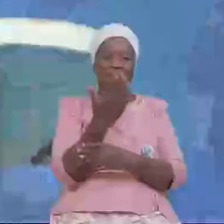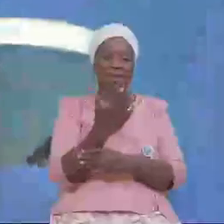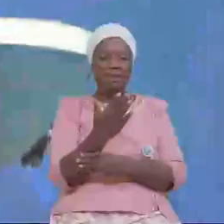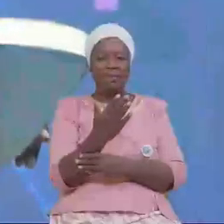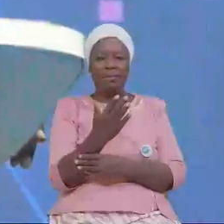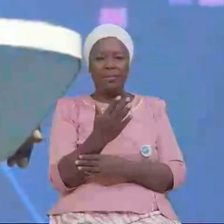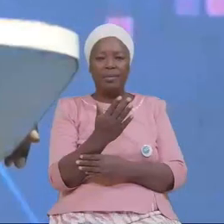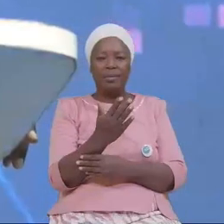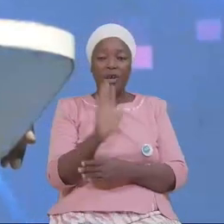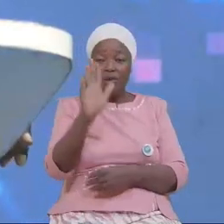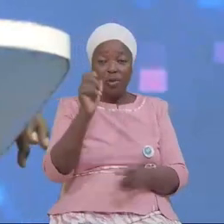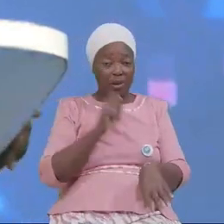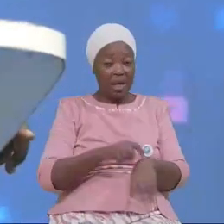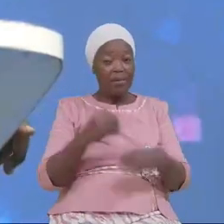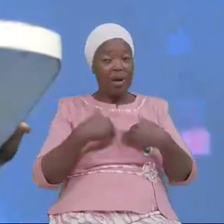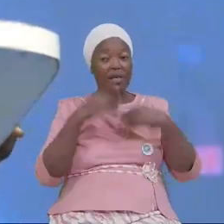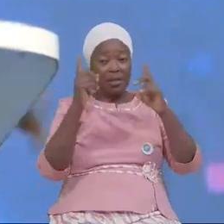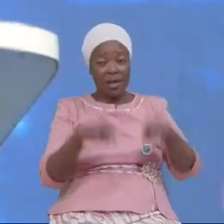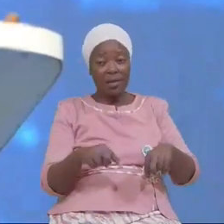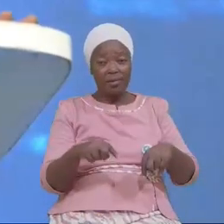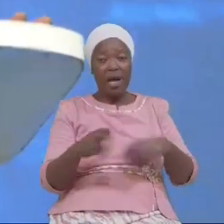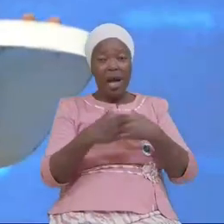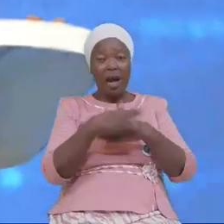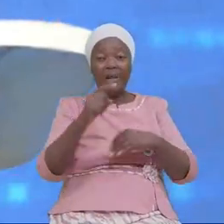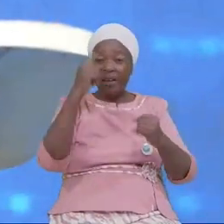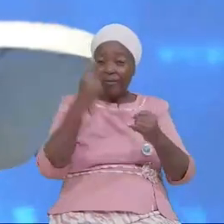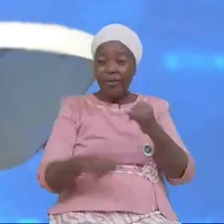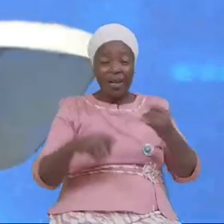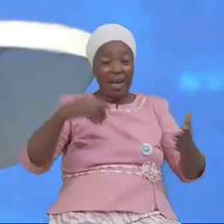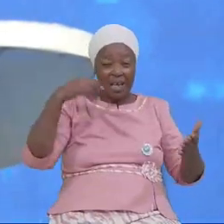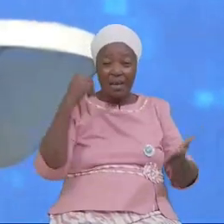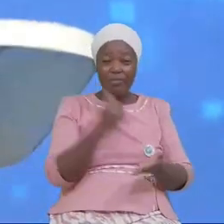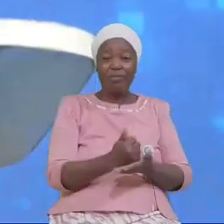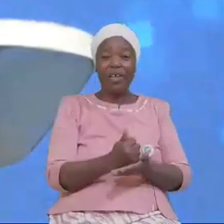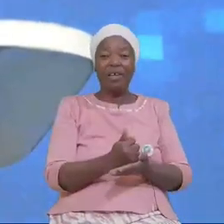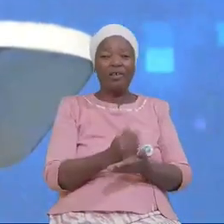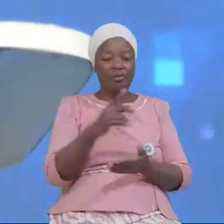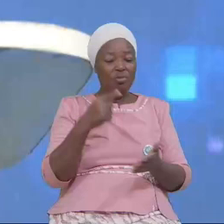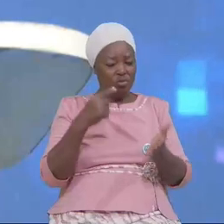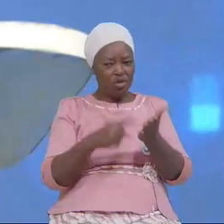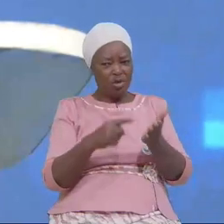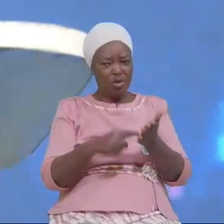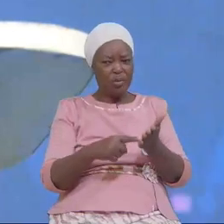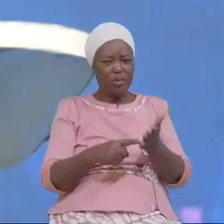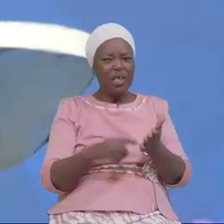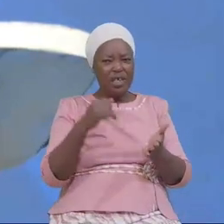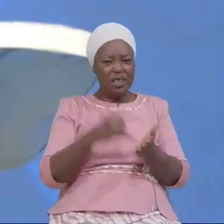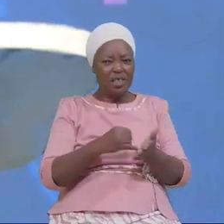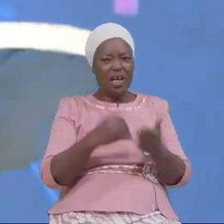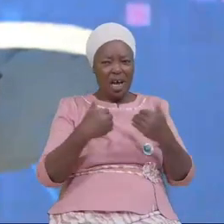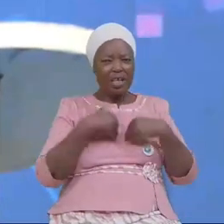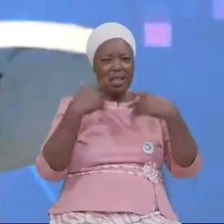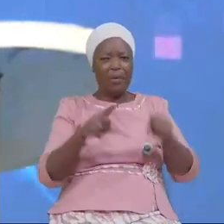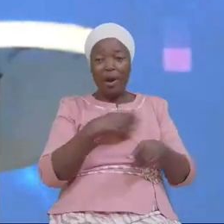Votre heure sonne donc. Après le dernier amen, vous allez vous examiner et tout